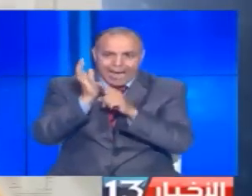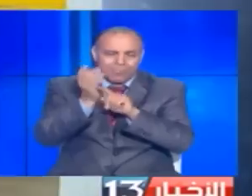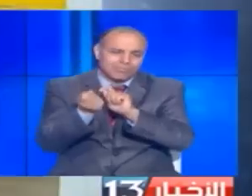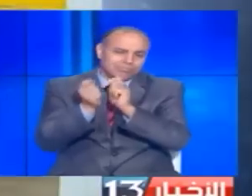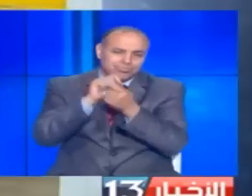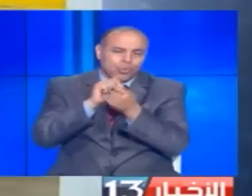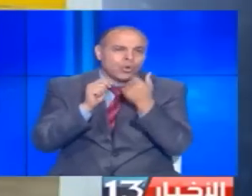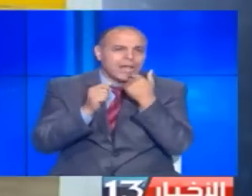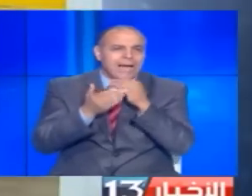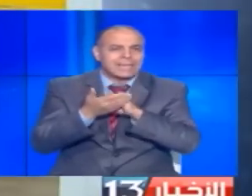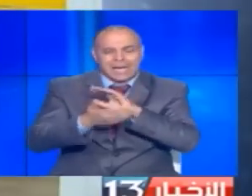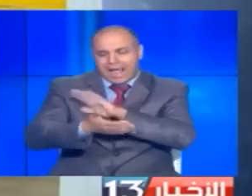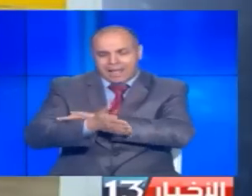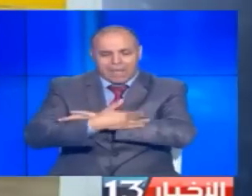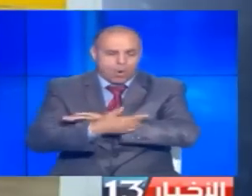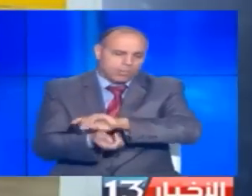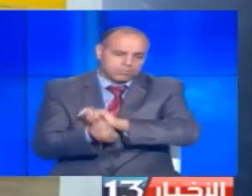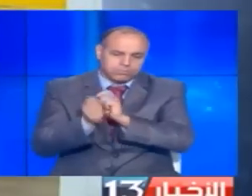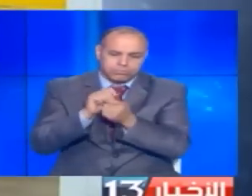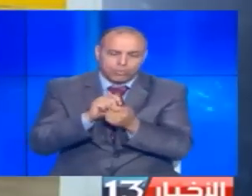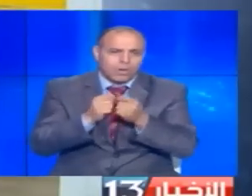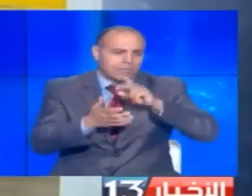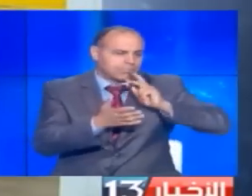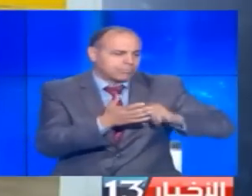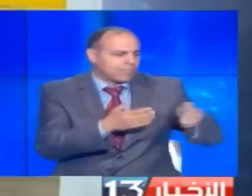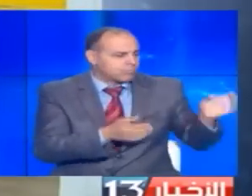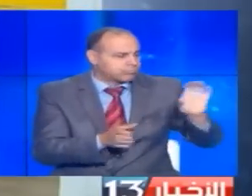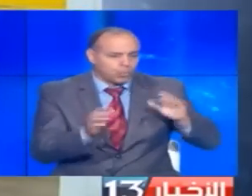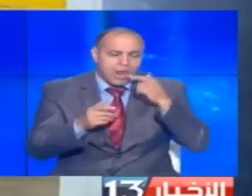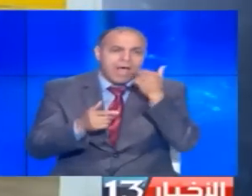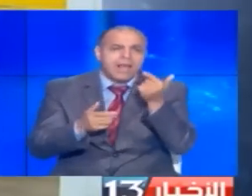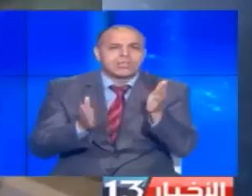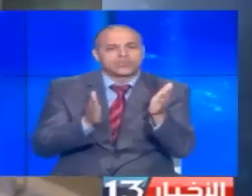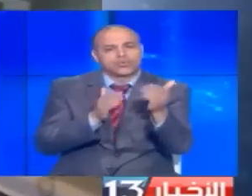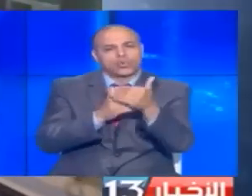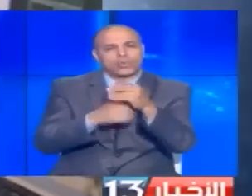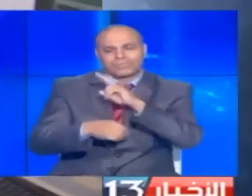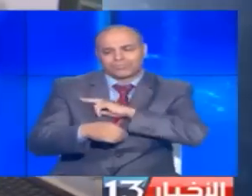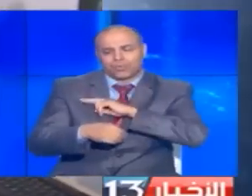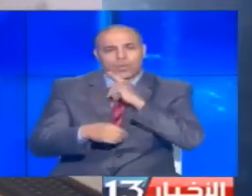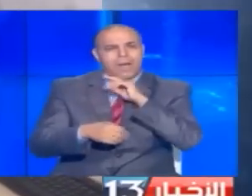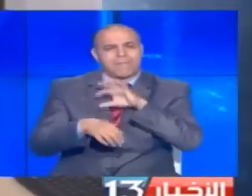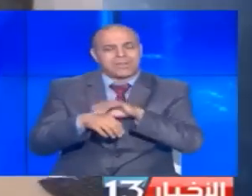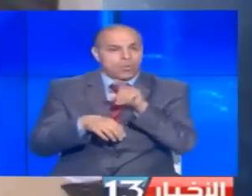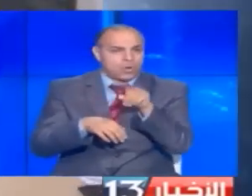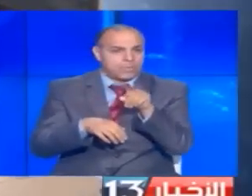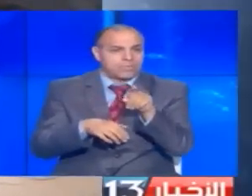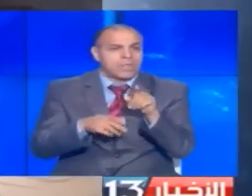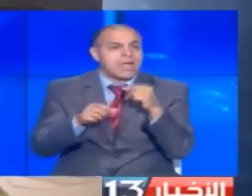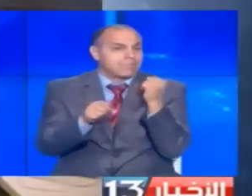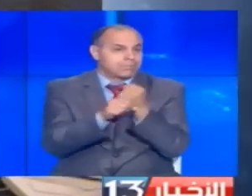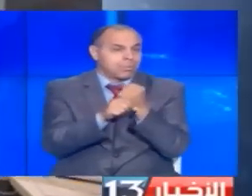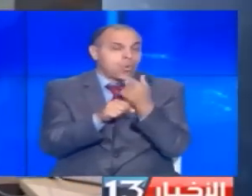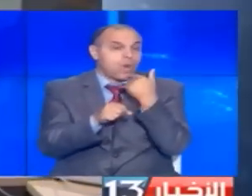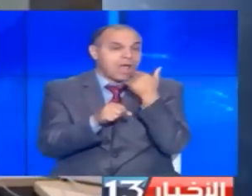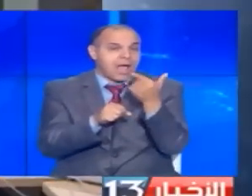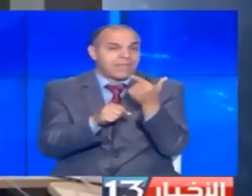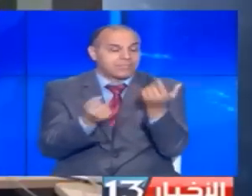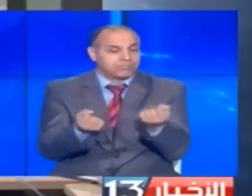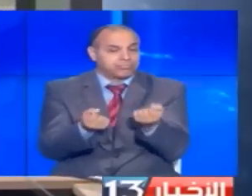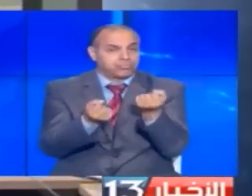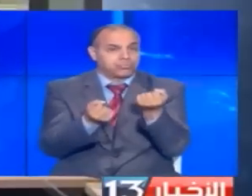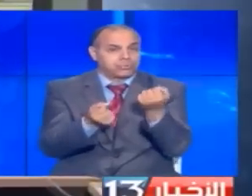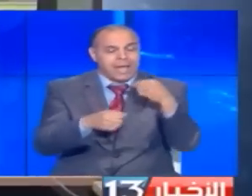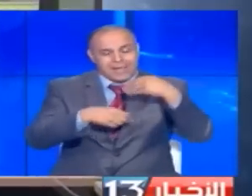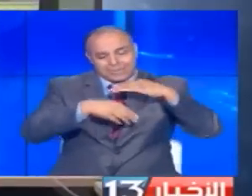المنظمة لزرع الأعضاء ومراجعة اتفاقيات التمويل مع الصندوق الوطني للتأمين على المرض ودعم المركز الوطني للنهوض